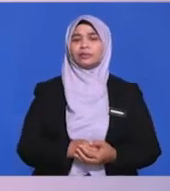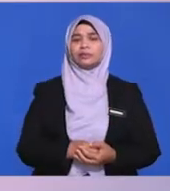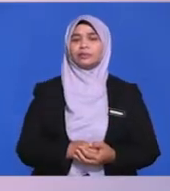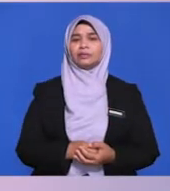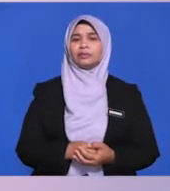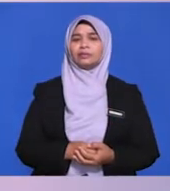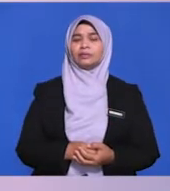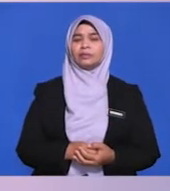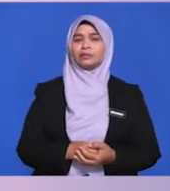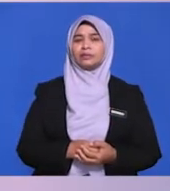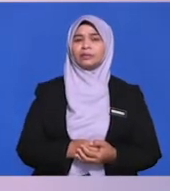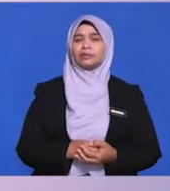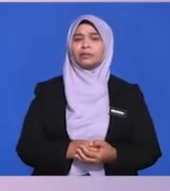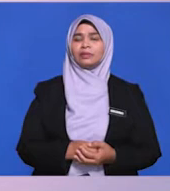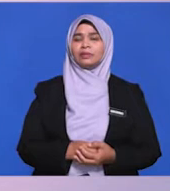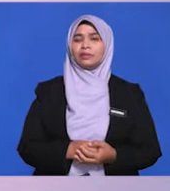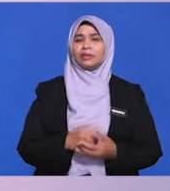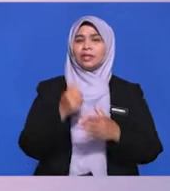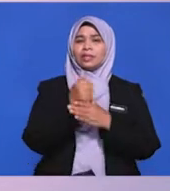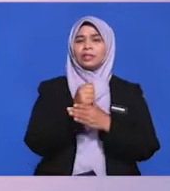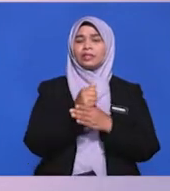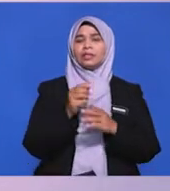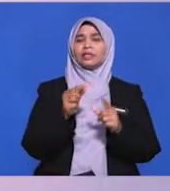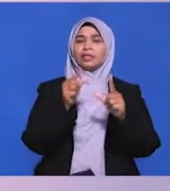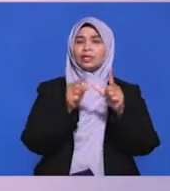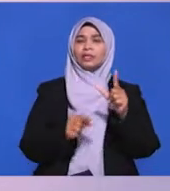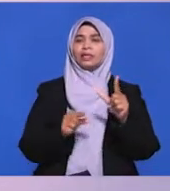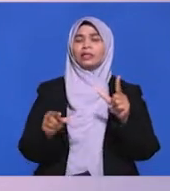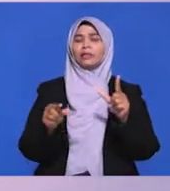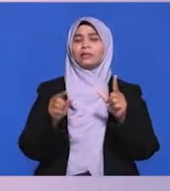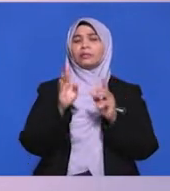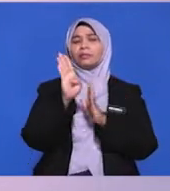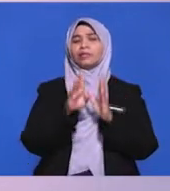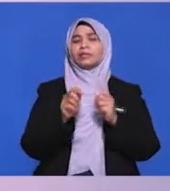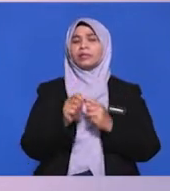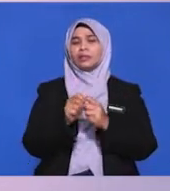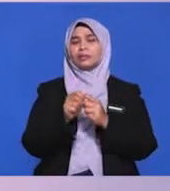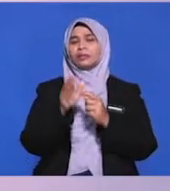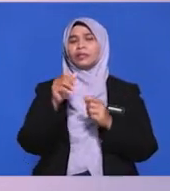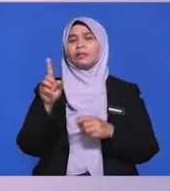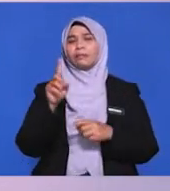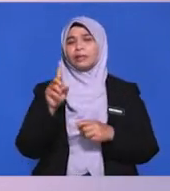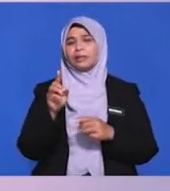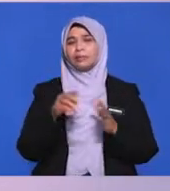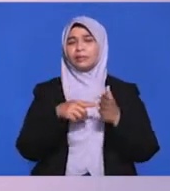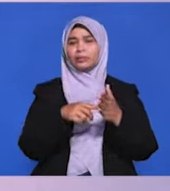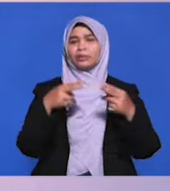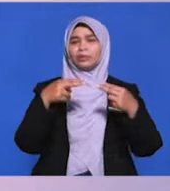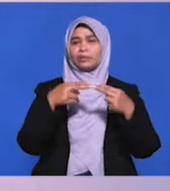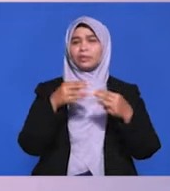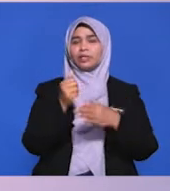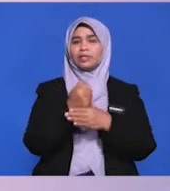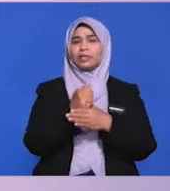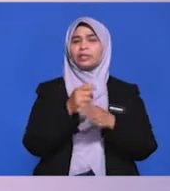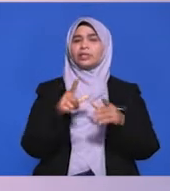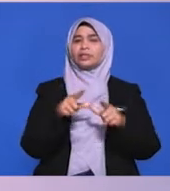soalnya sepertii berikut antara grafik berikut yang manakah menunjukkan hubungan antara